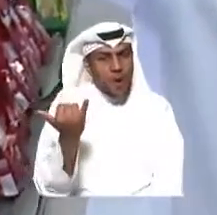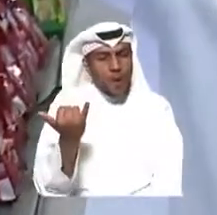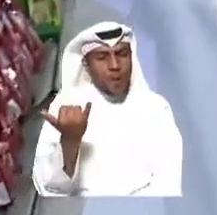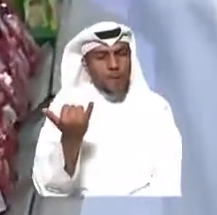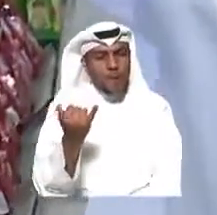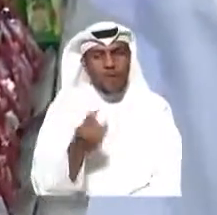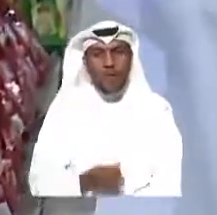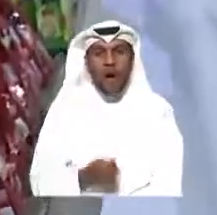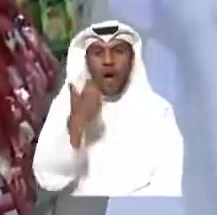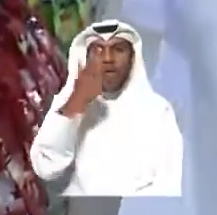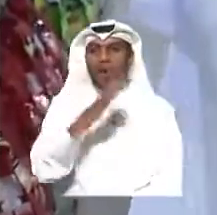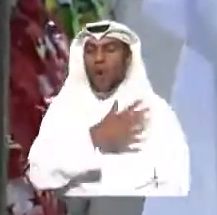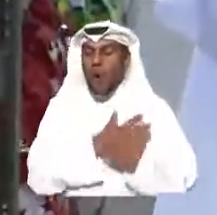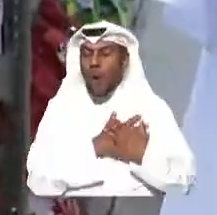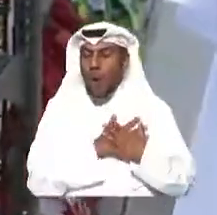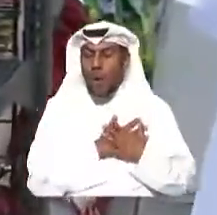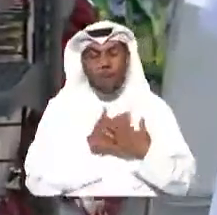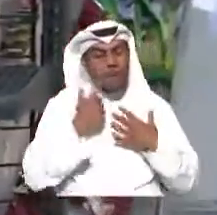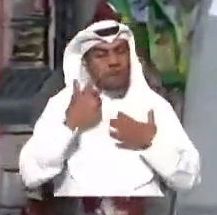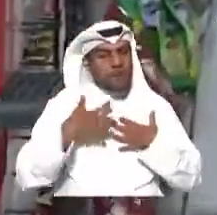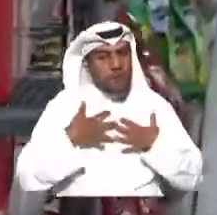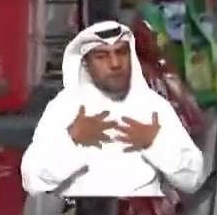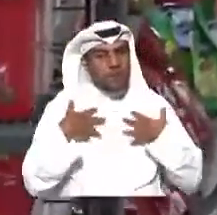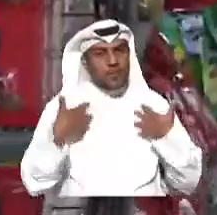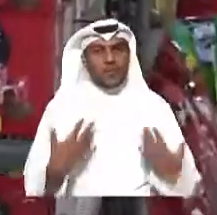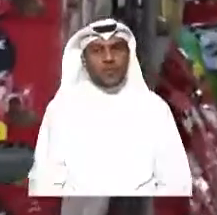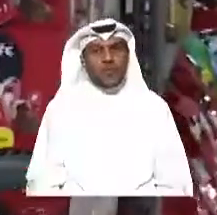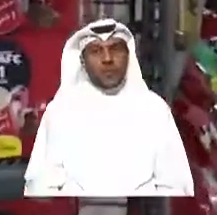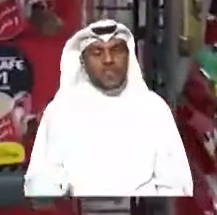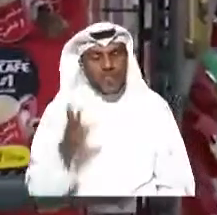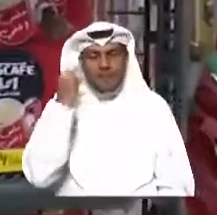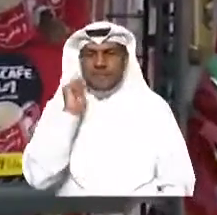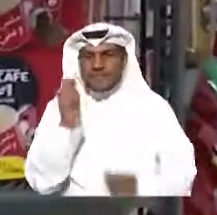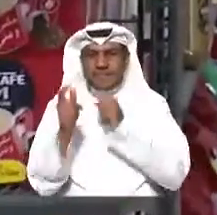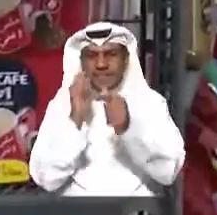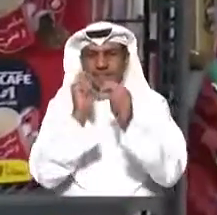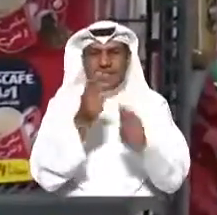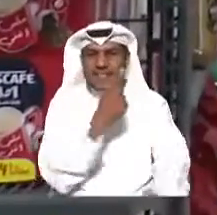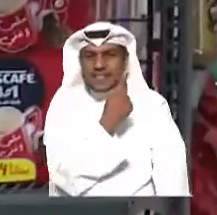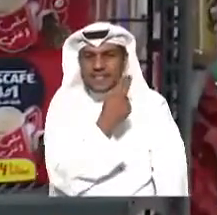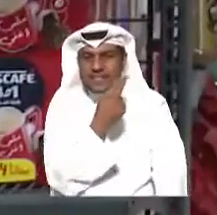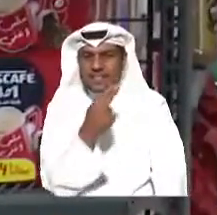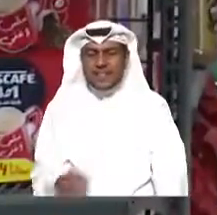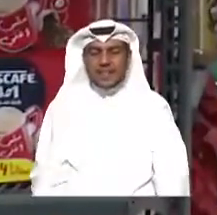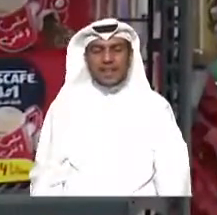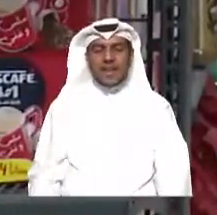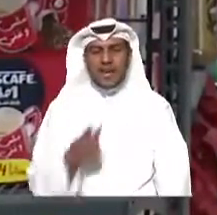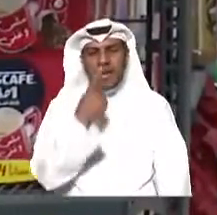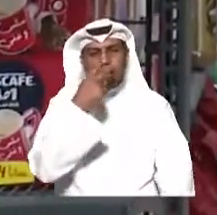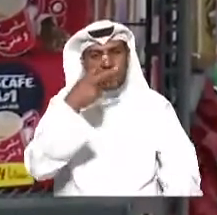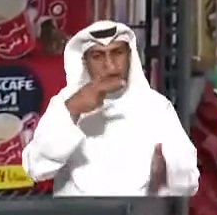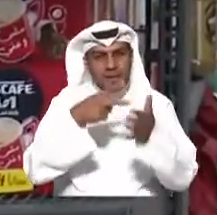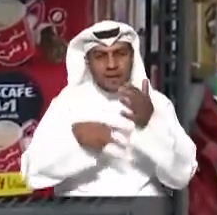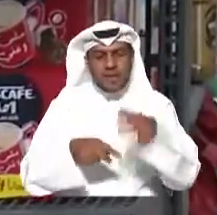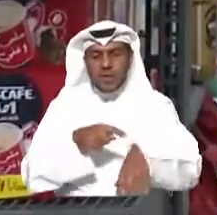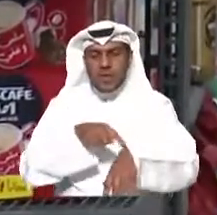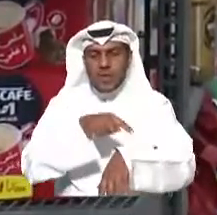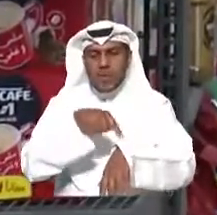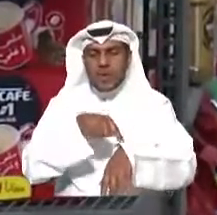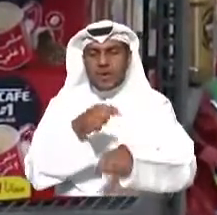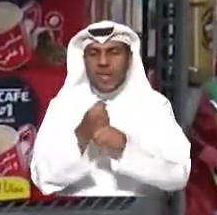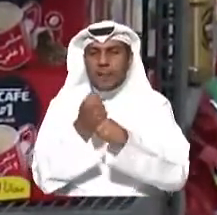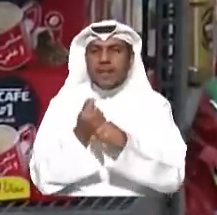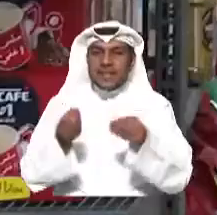لدينا. اليوم هنالك قرارات جديدة من مجلس الوزراء الموقر بتمديد ساعات